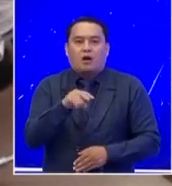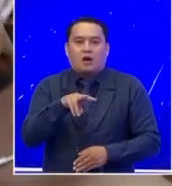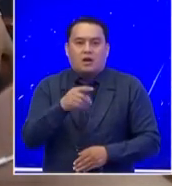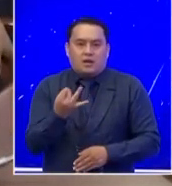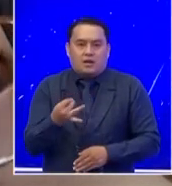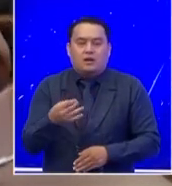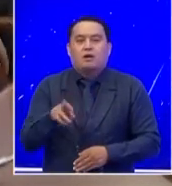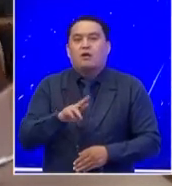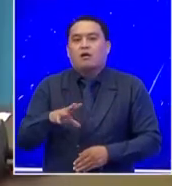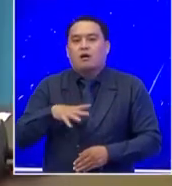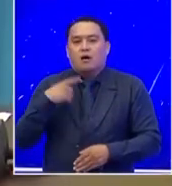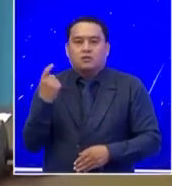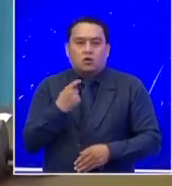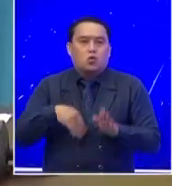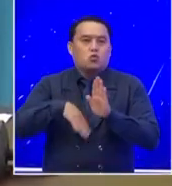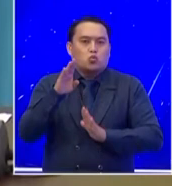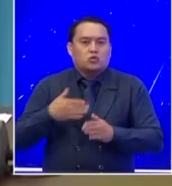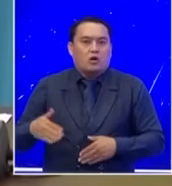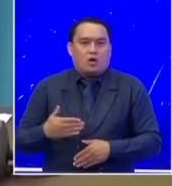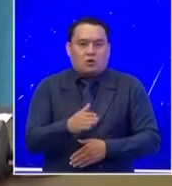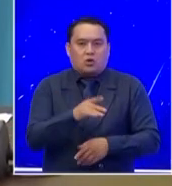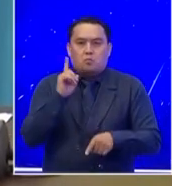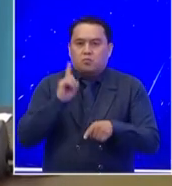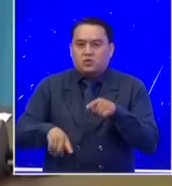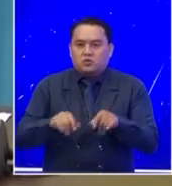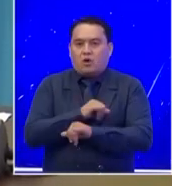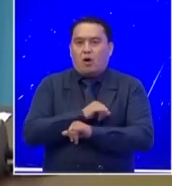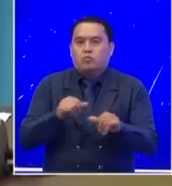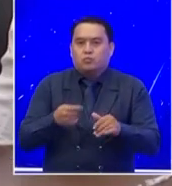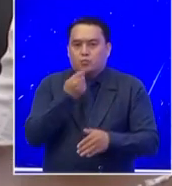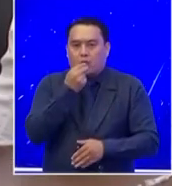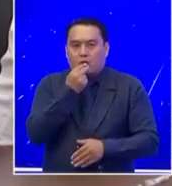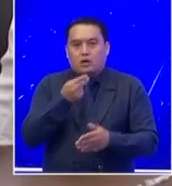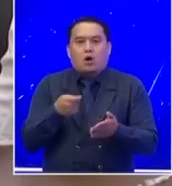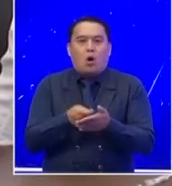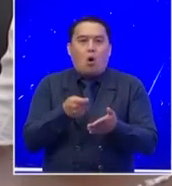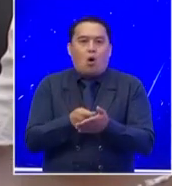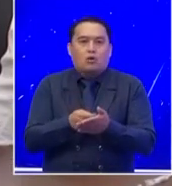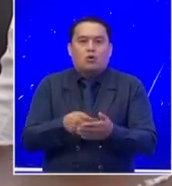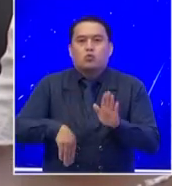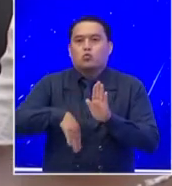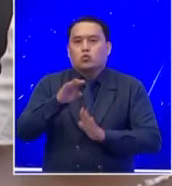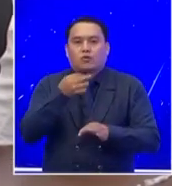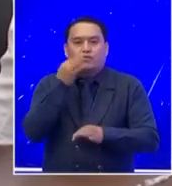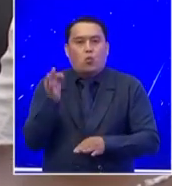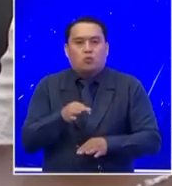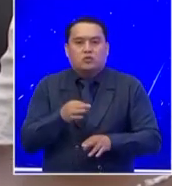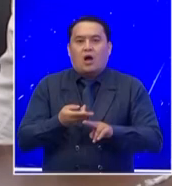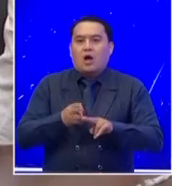прудового хозяйства рыба лучше растет в промышленных объемах, а питательная корма придает и лучшие вкусовые